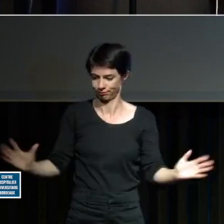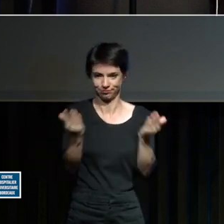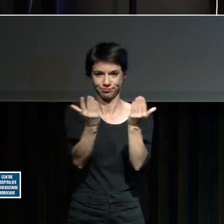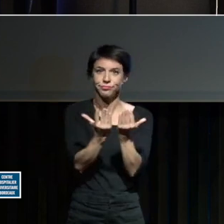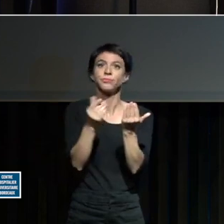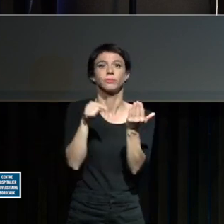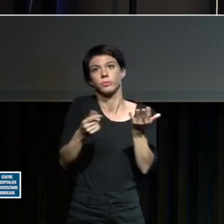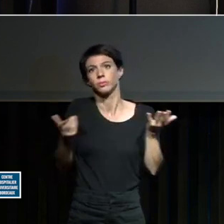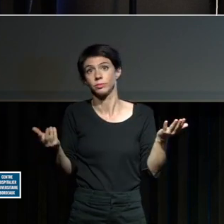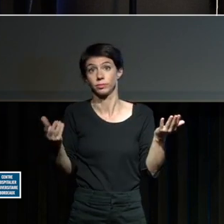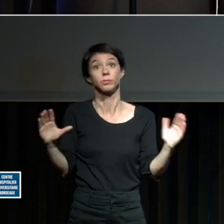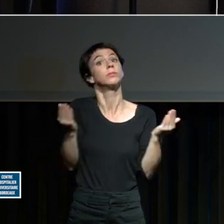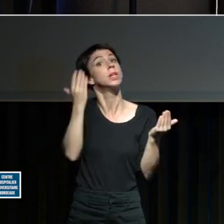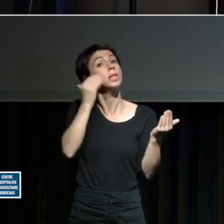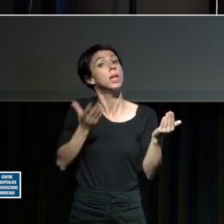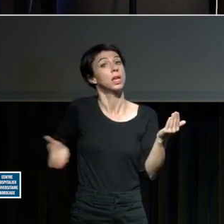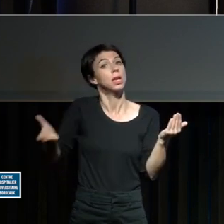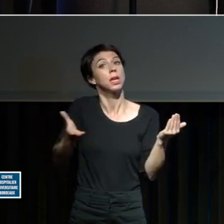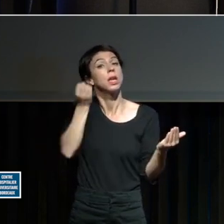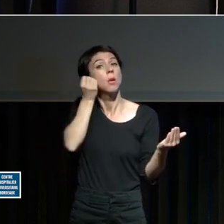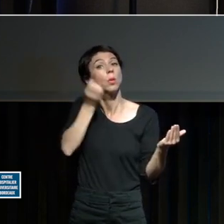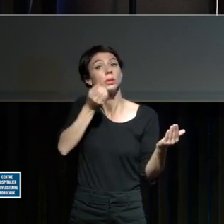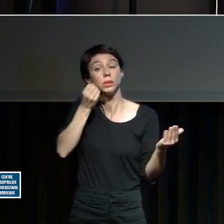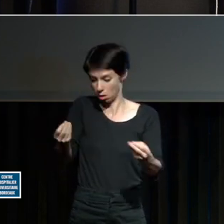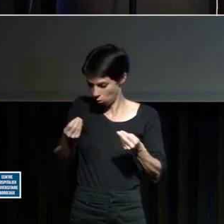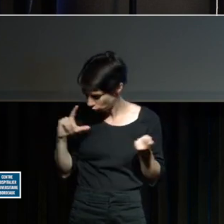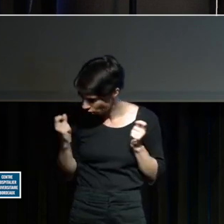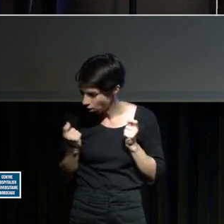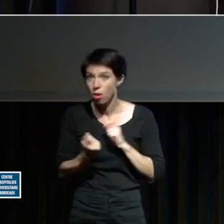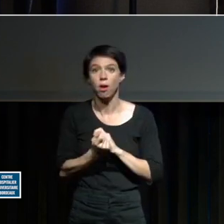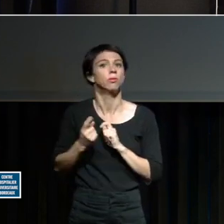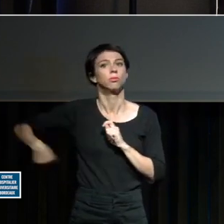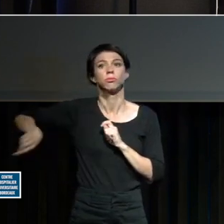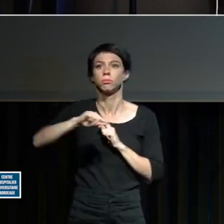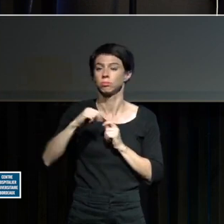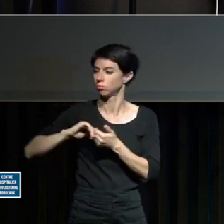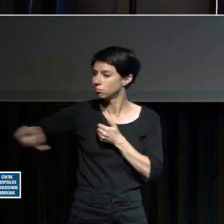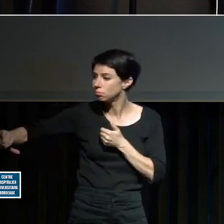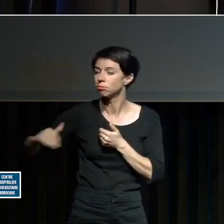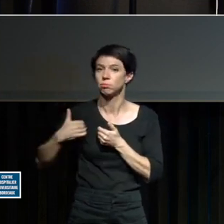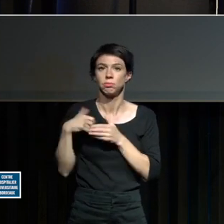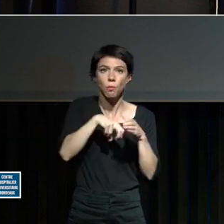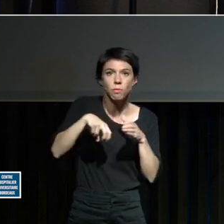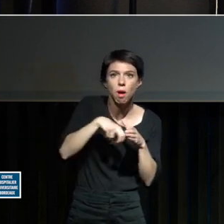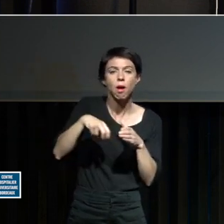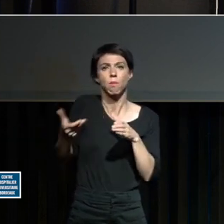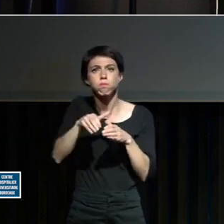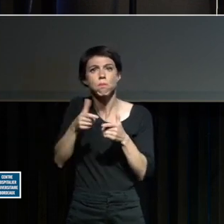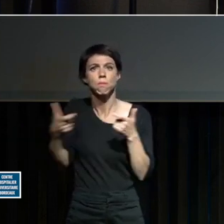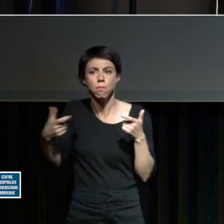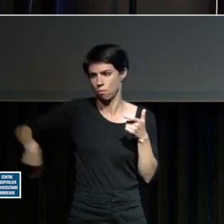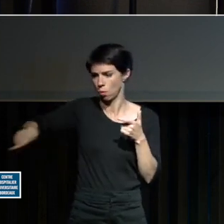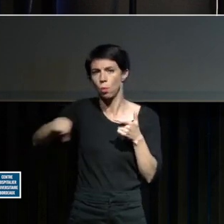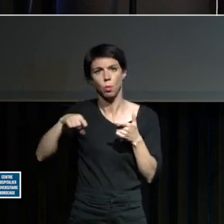une forte modification des habitudes, avec une distanciation sociale imposée et le confinement. Et tout ceci